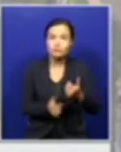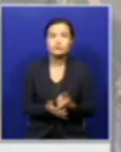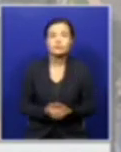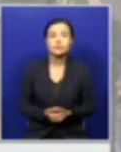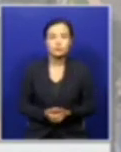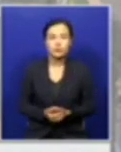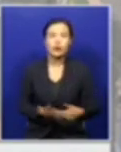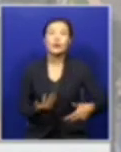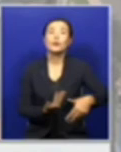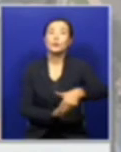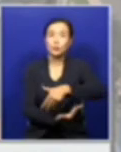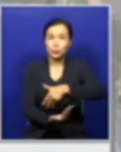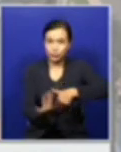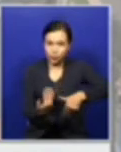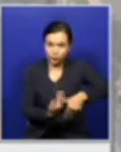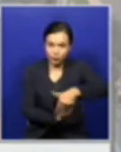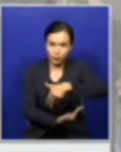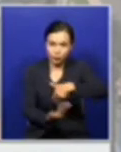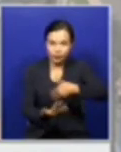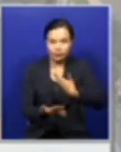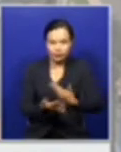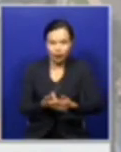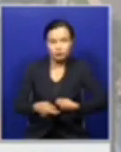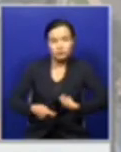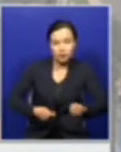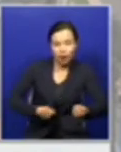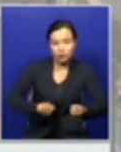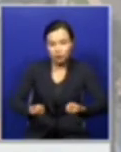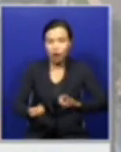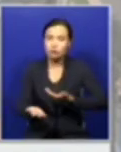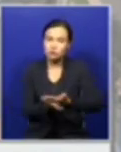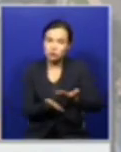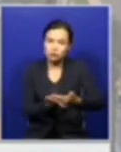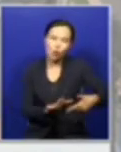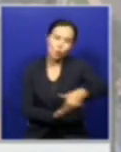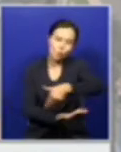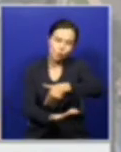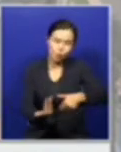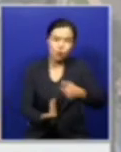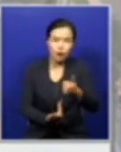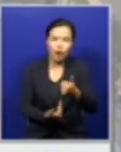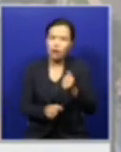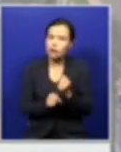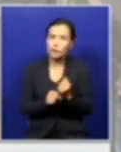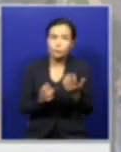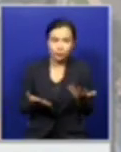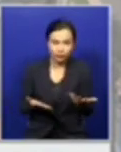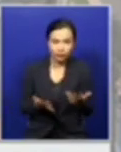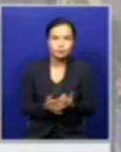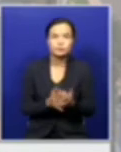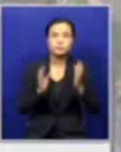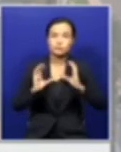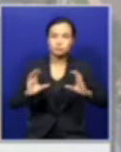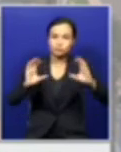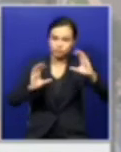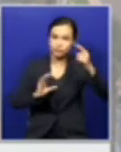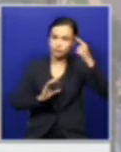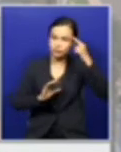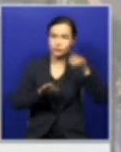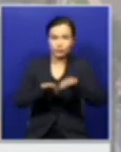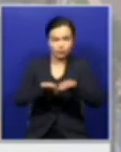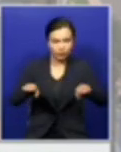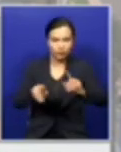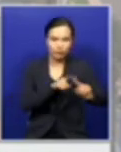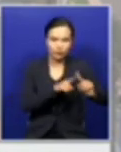การหมุนเวียนในการใช้จ่ายเงินทองนะคะท่านประธานเพราะฉะนั้นรัฐบาลสร้างเงื่อนไขมากมายเพื่อ